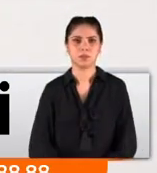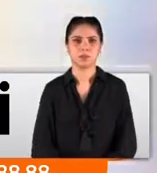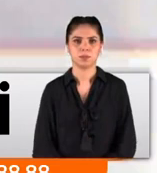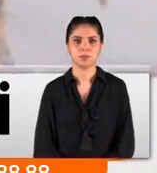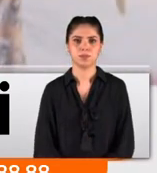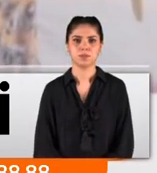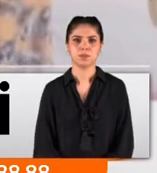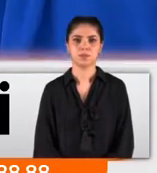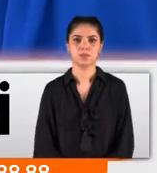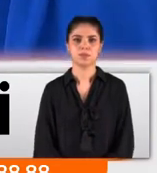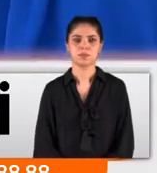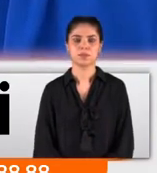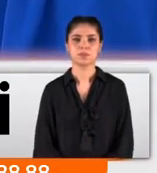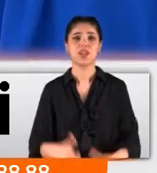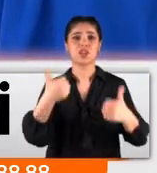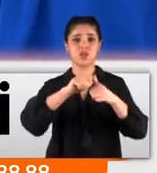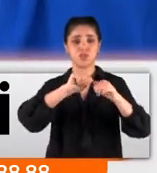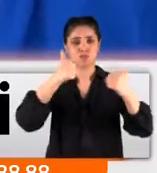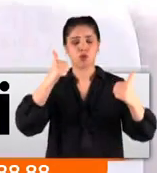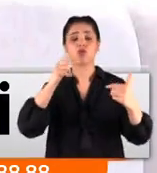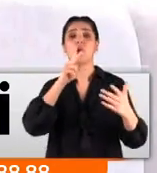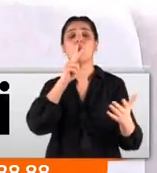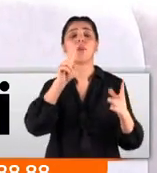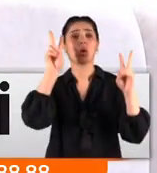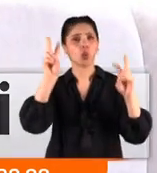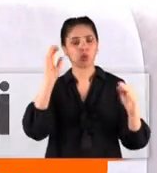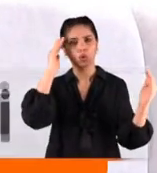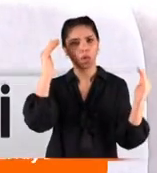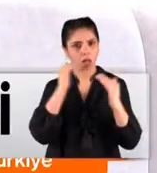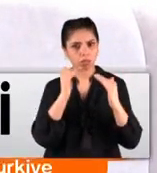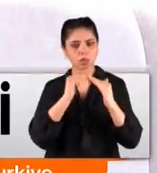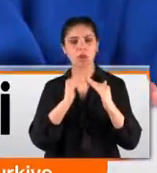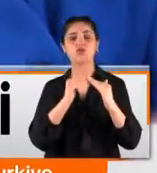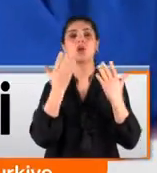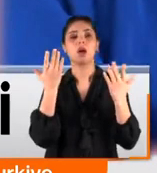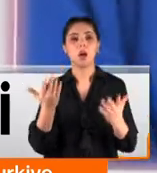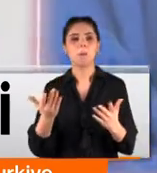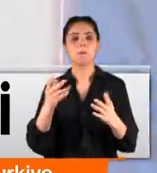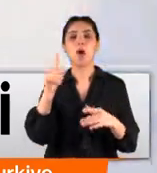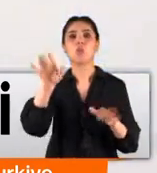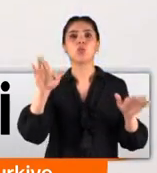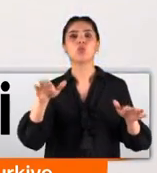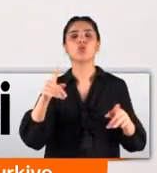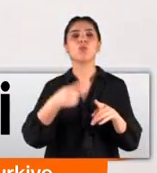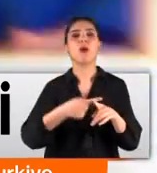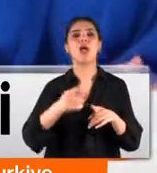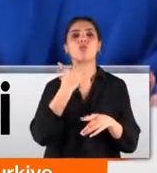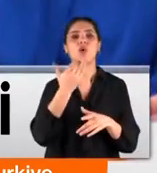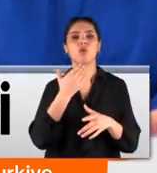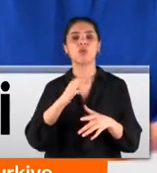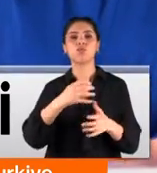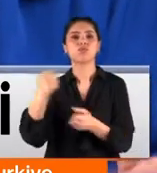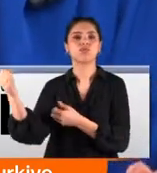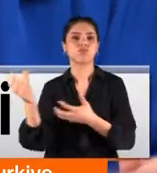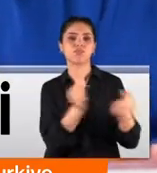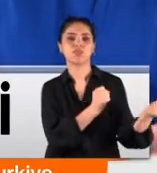Seni istemiyorum, seni sevmiyorum. Çift boşanma konusunda uzlaştı ama paşayı bir türlü paylaşamadı. Papağanımı da getir bana. Gel buradan boşanalım. Papağan da